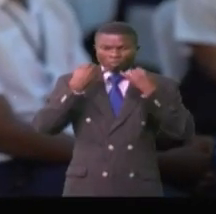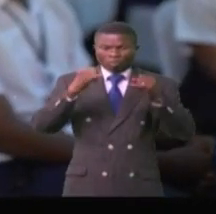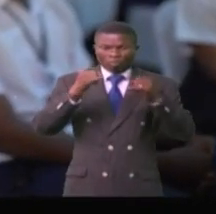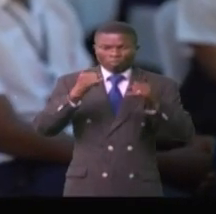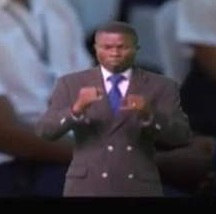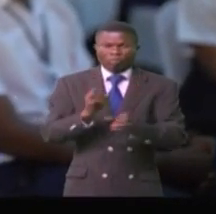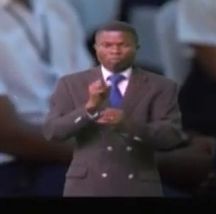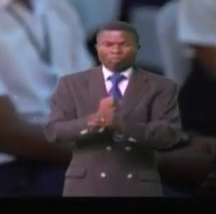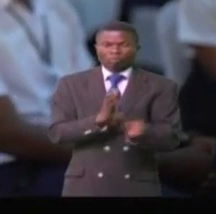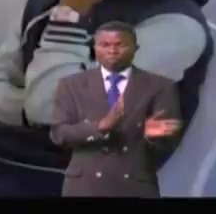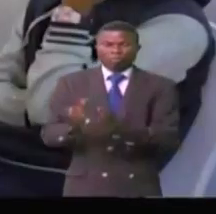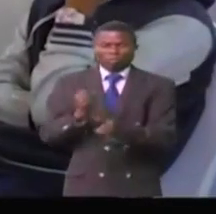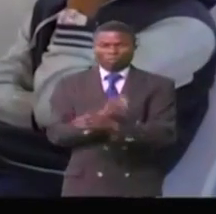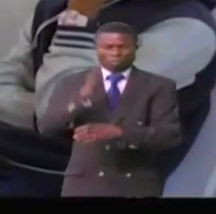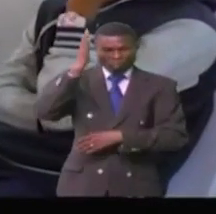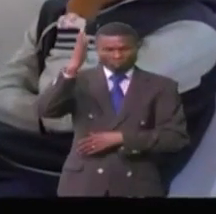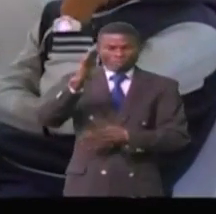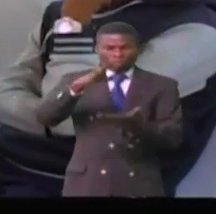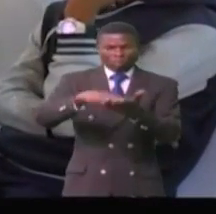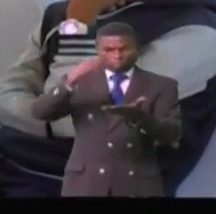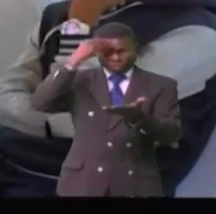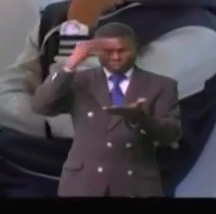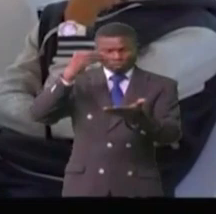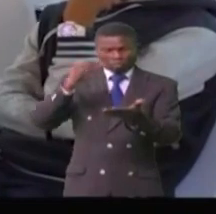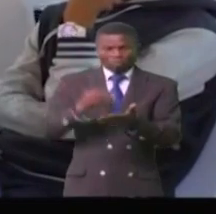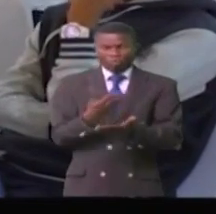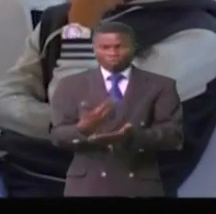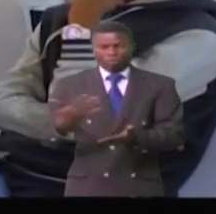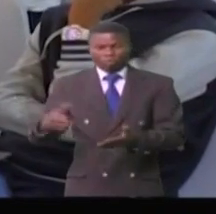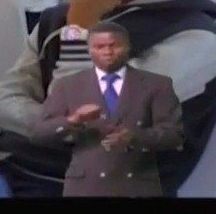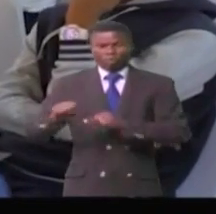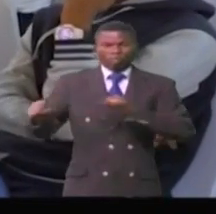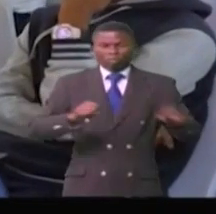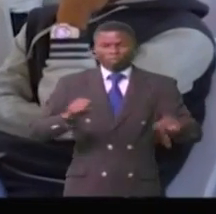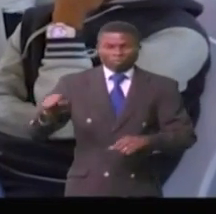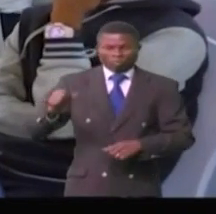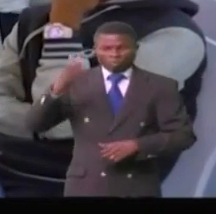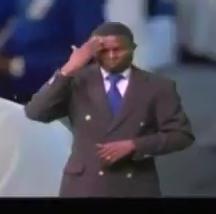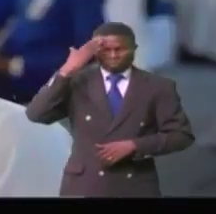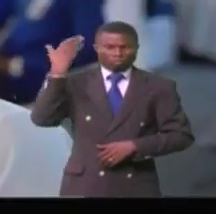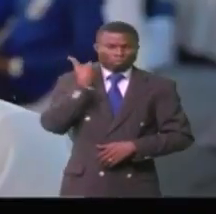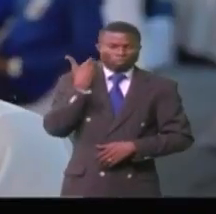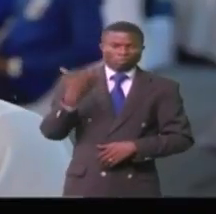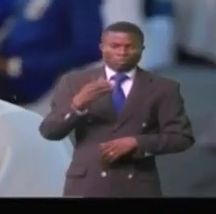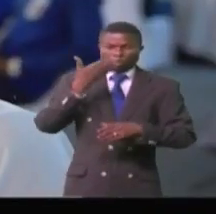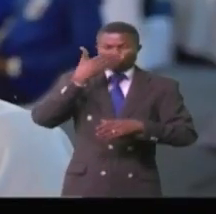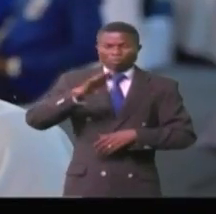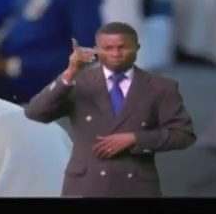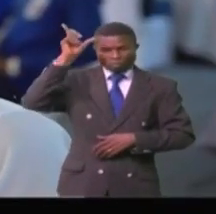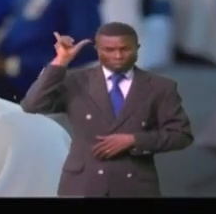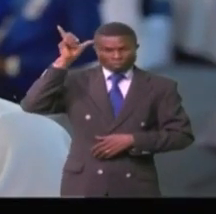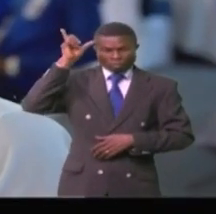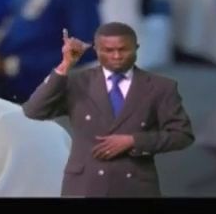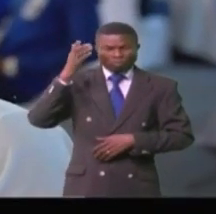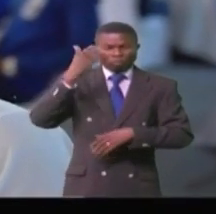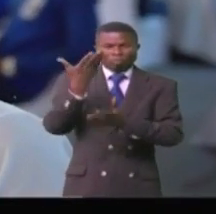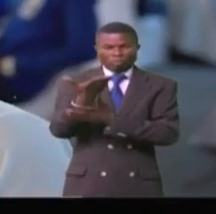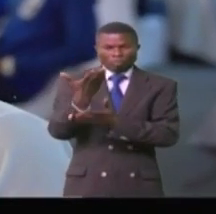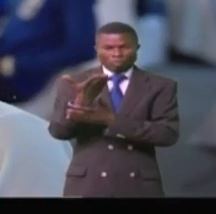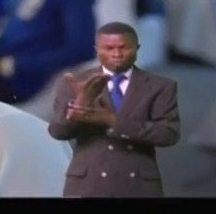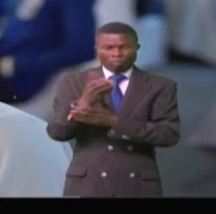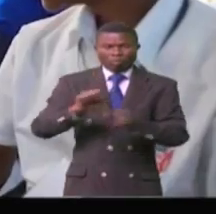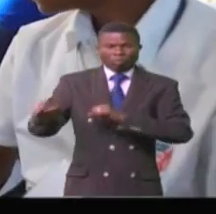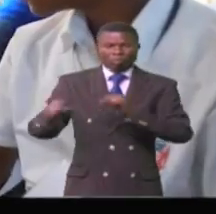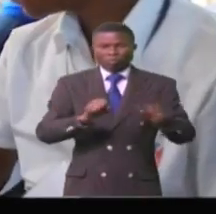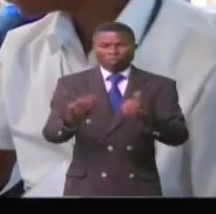mise à disposition prochaine pour les élèves des kits de dépistage dans quelques hôpitaux de Lubumbashi. Elle en appelle à un